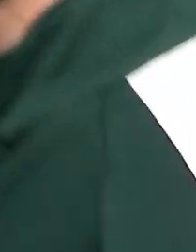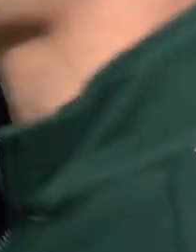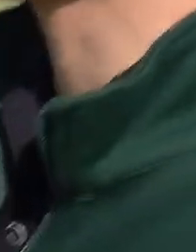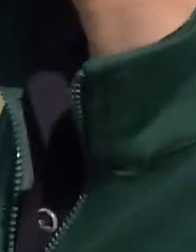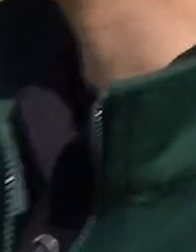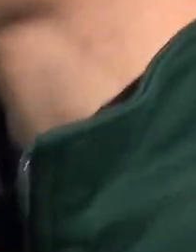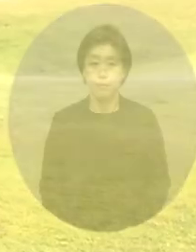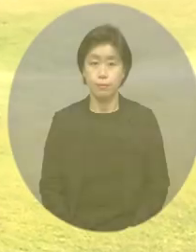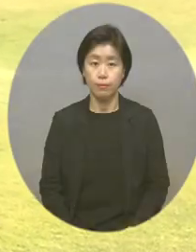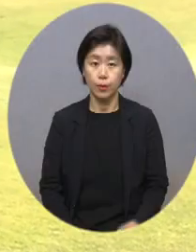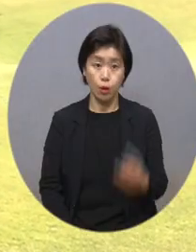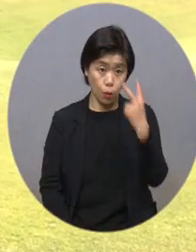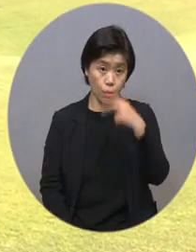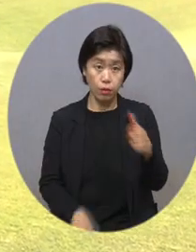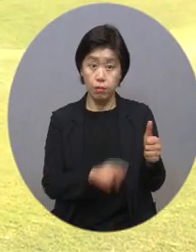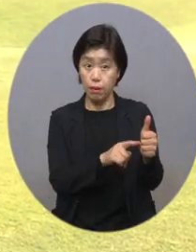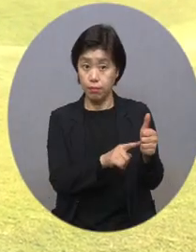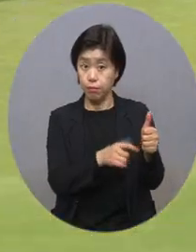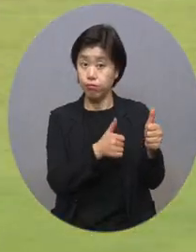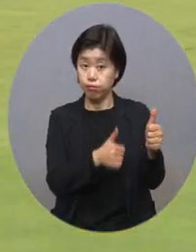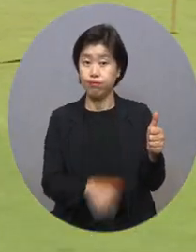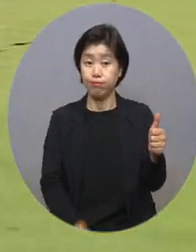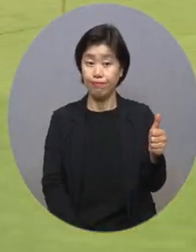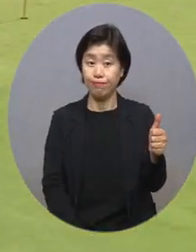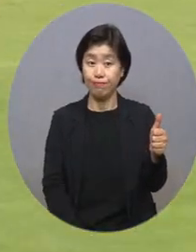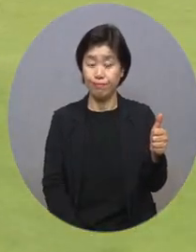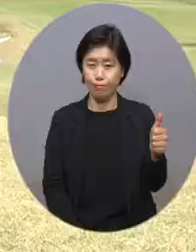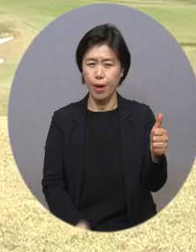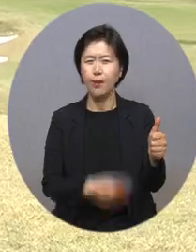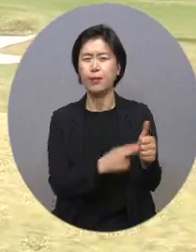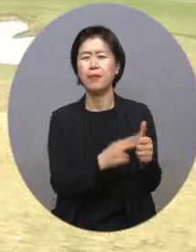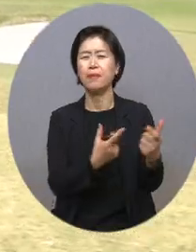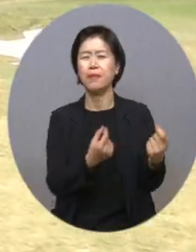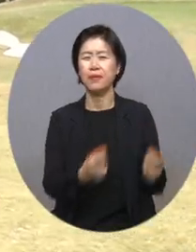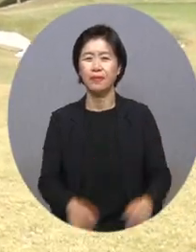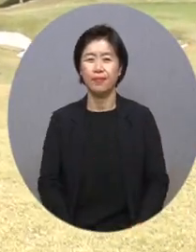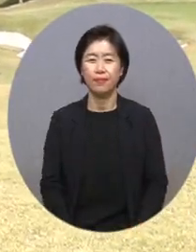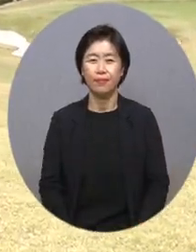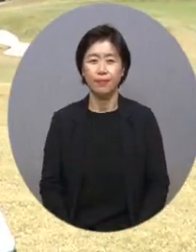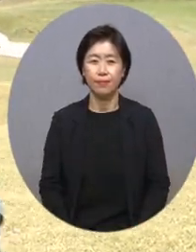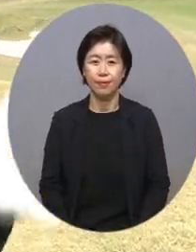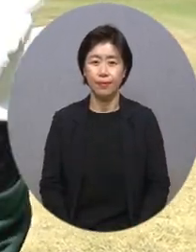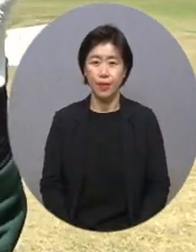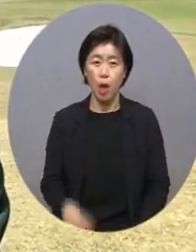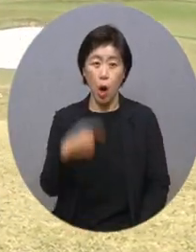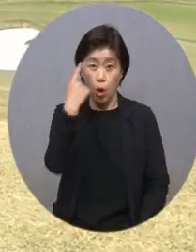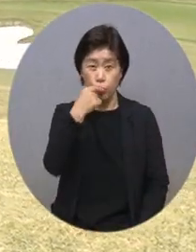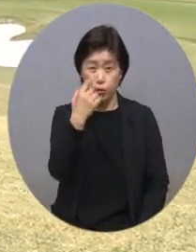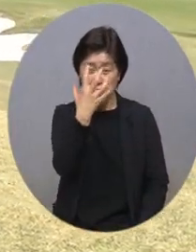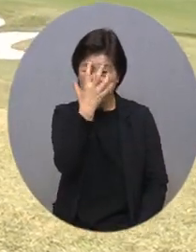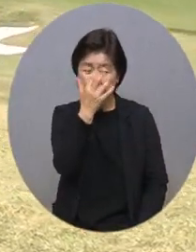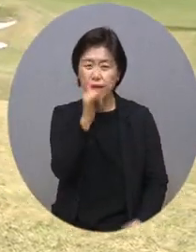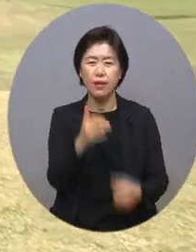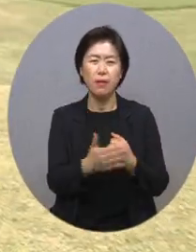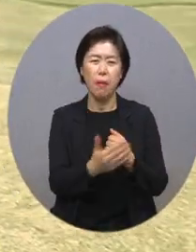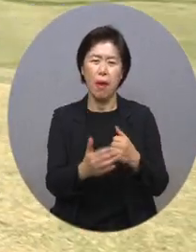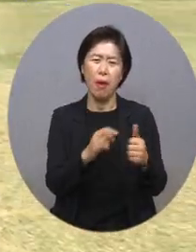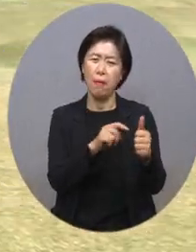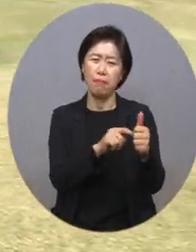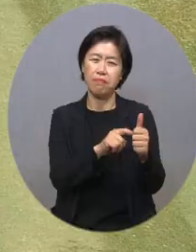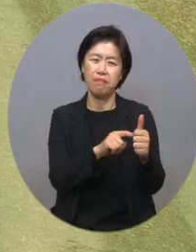어 갈리자 아님 내 선생님 내 뒤에 계신데 아 이게 진짜 안 보이니까 안 되나 봐요 이게 보여야